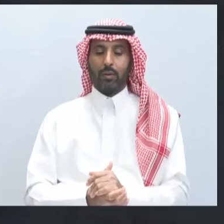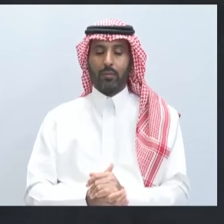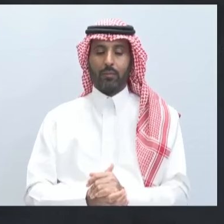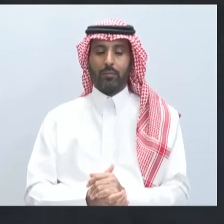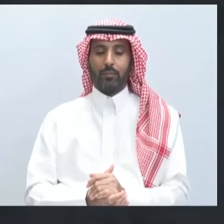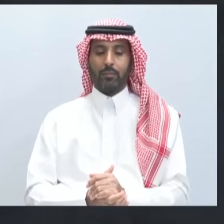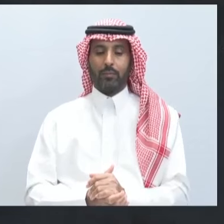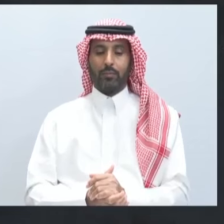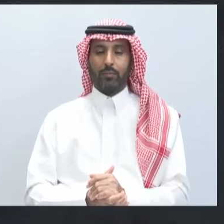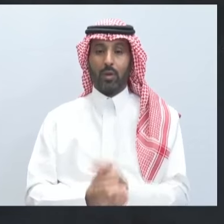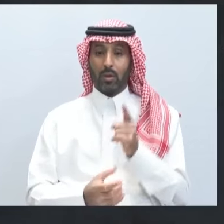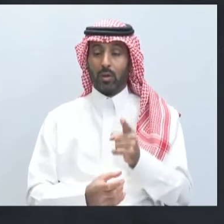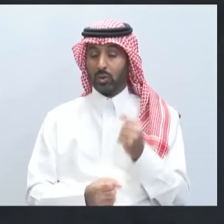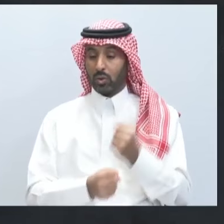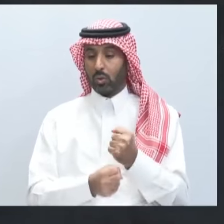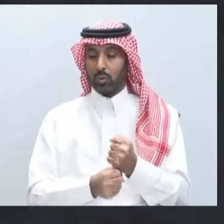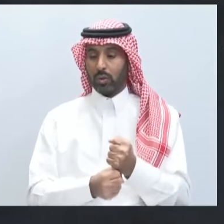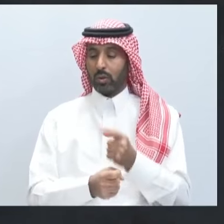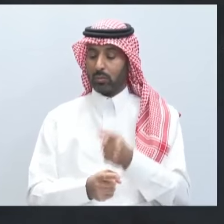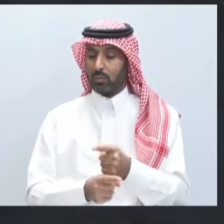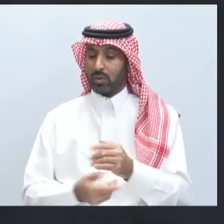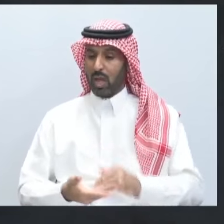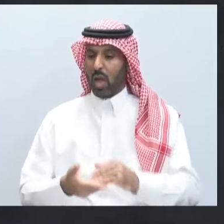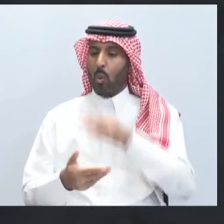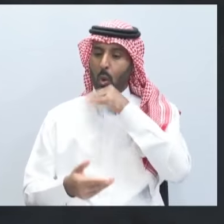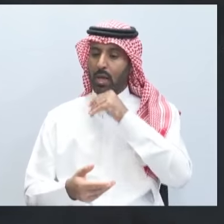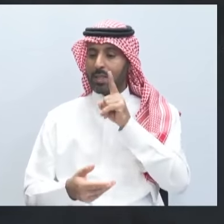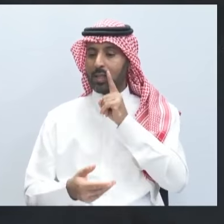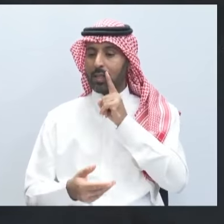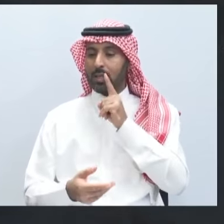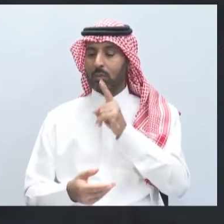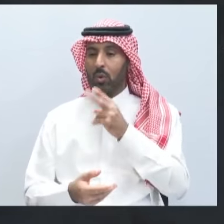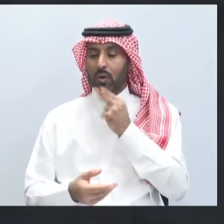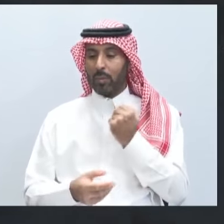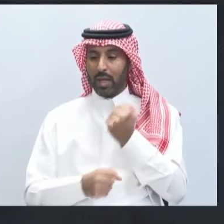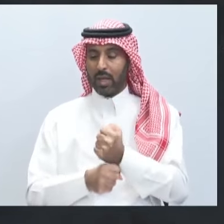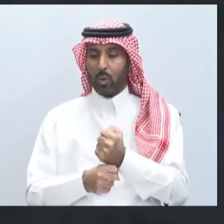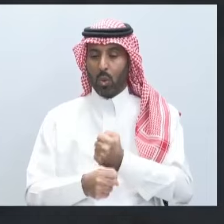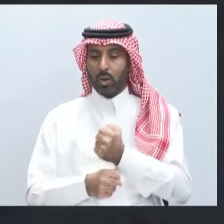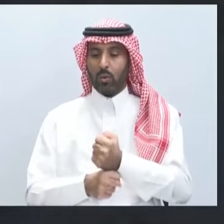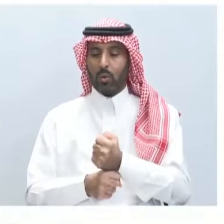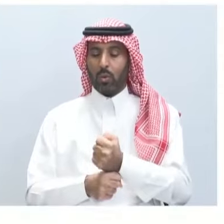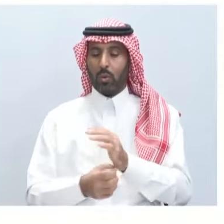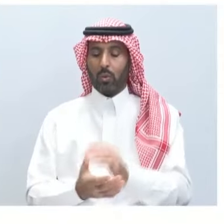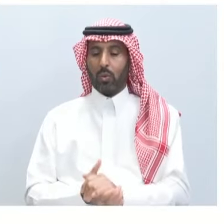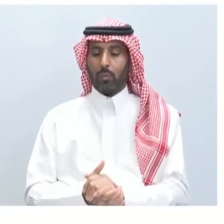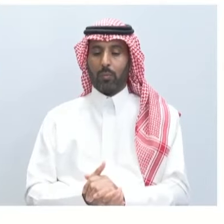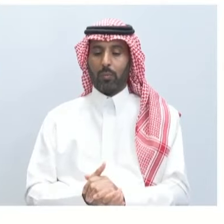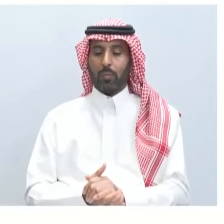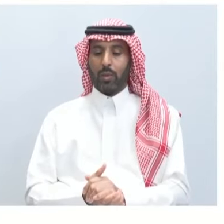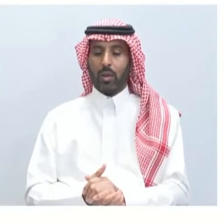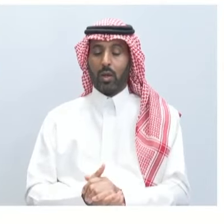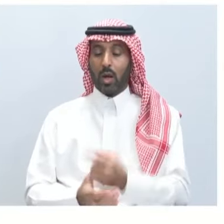لقمت بها لوالديك يعتبر من صور بر الوالدين احسنتم نقول